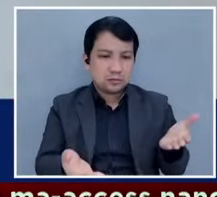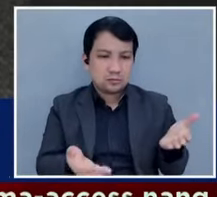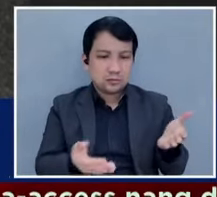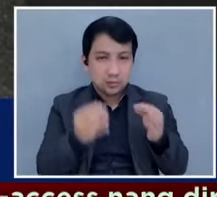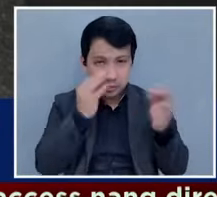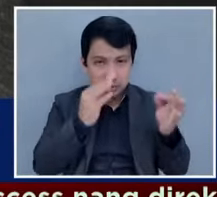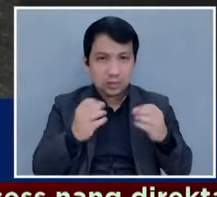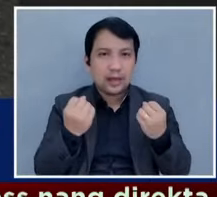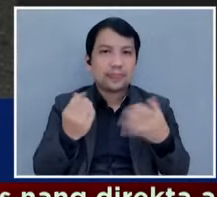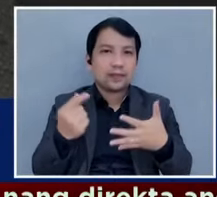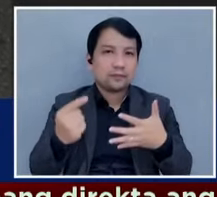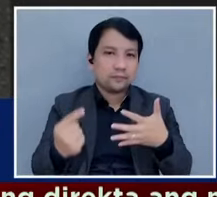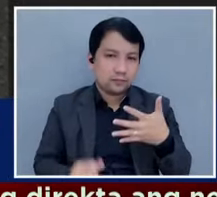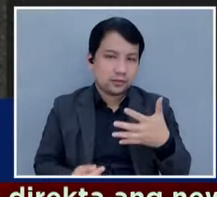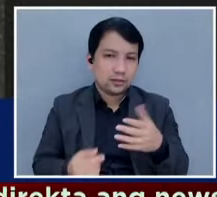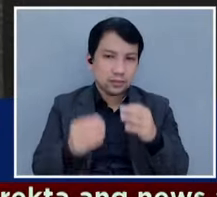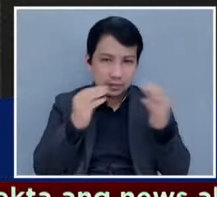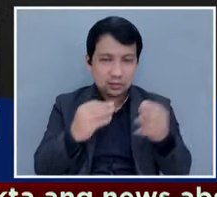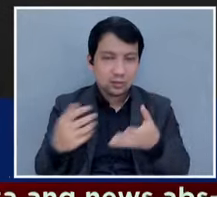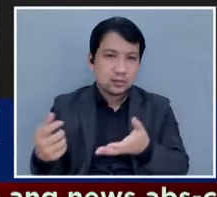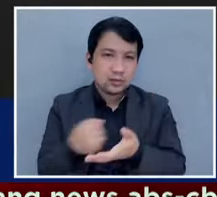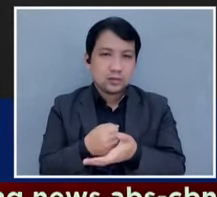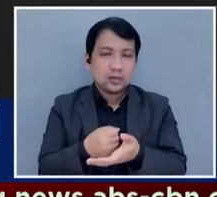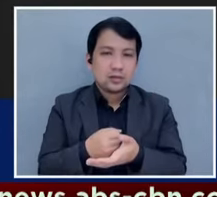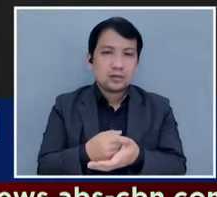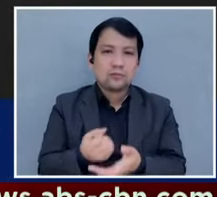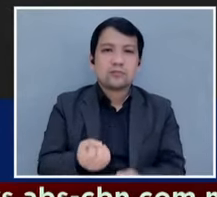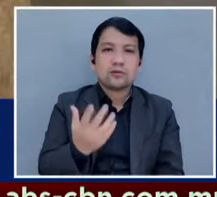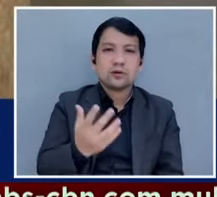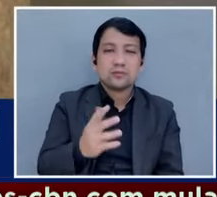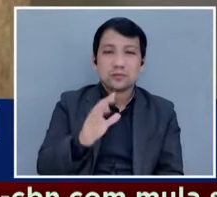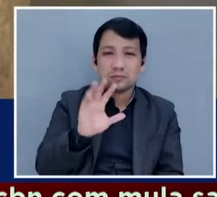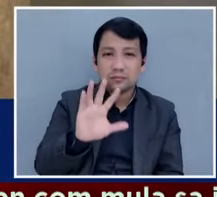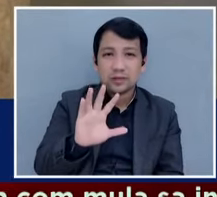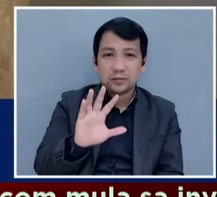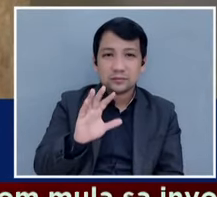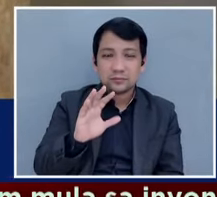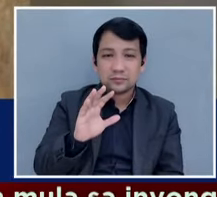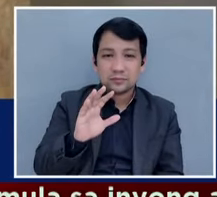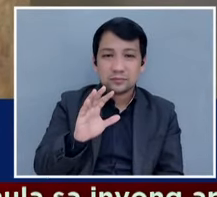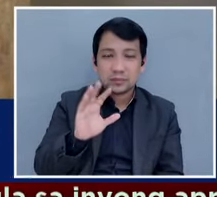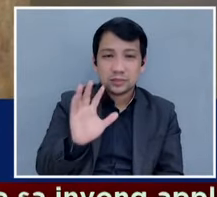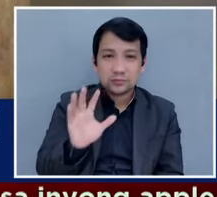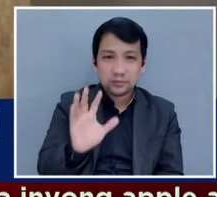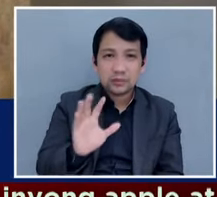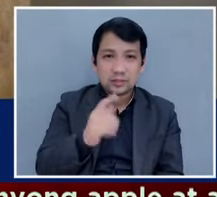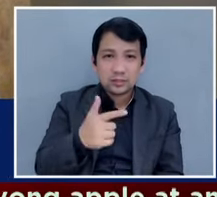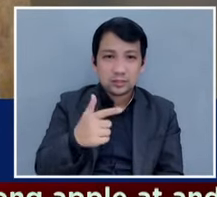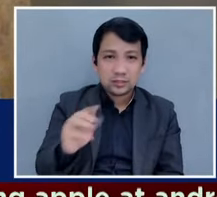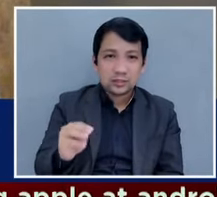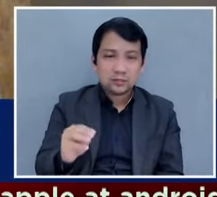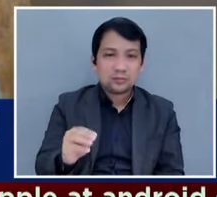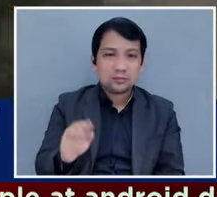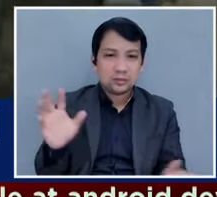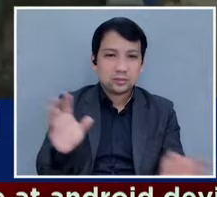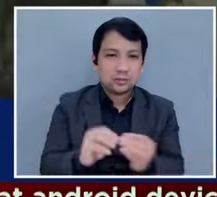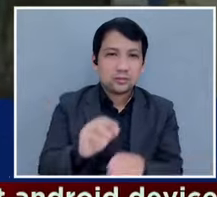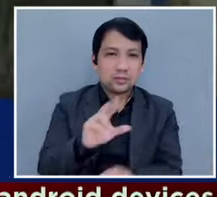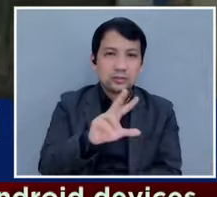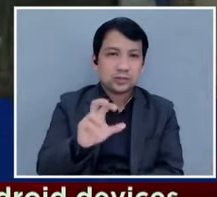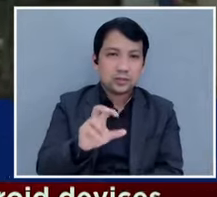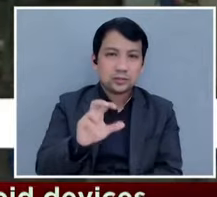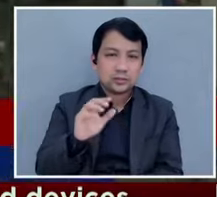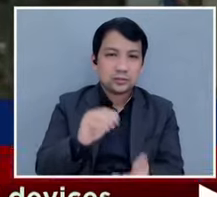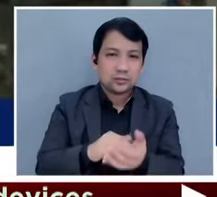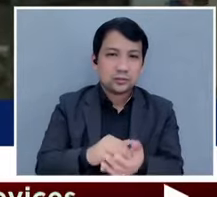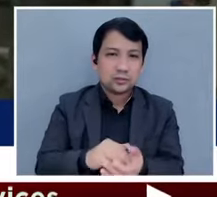karami. Nabawi kay alias Kim ang higit 50 gramo ng shabu na nagkakahalaga ng higit 300 piso. Sa